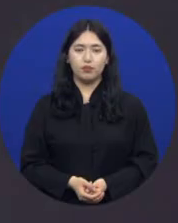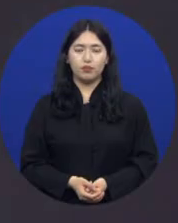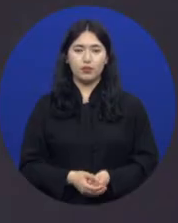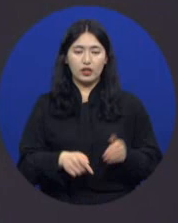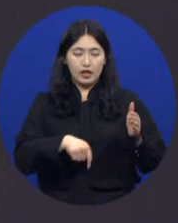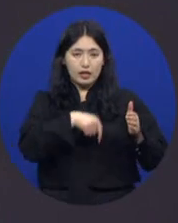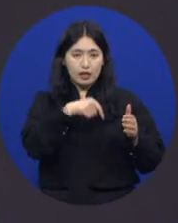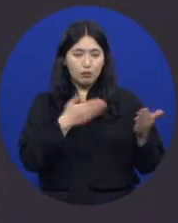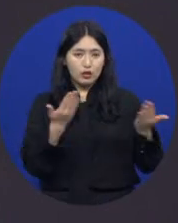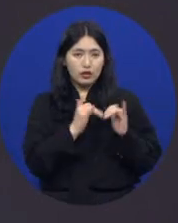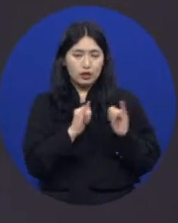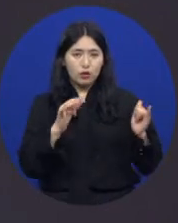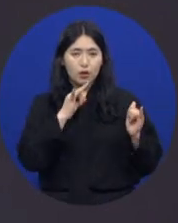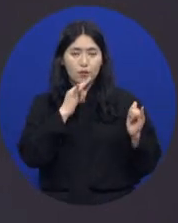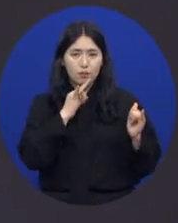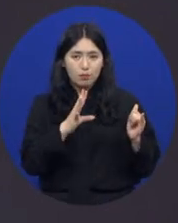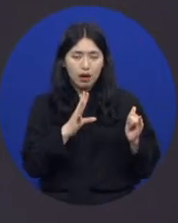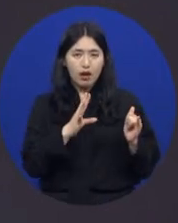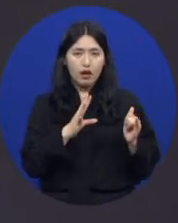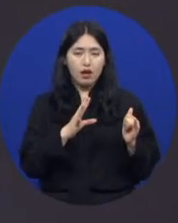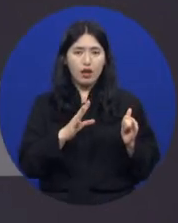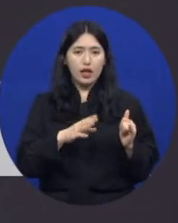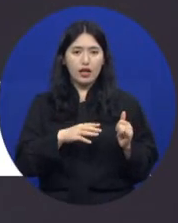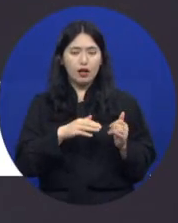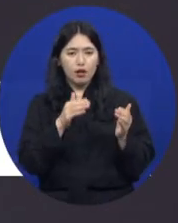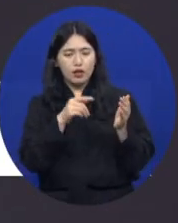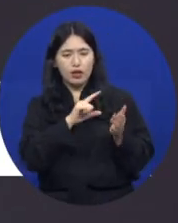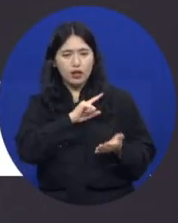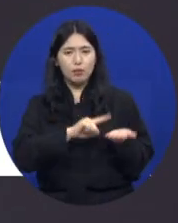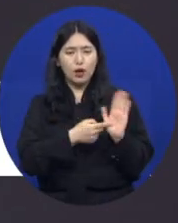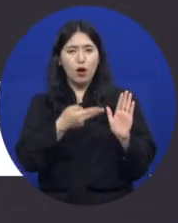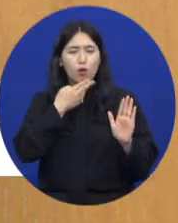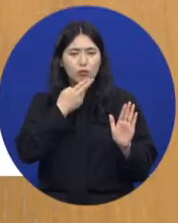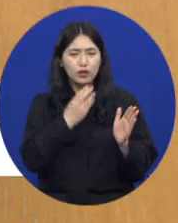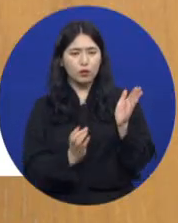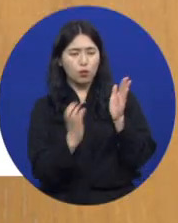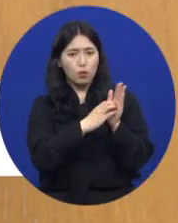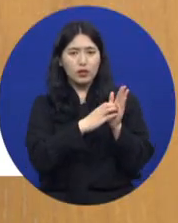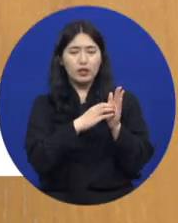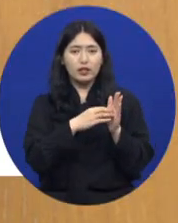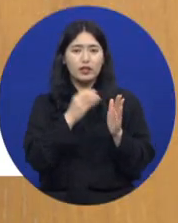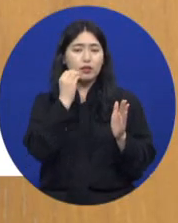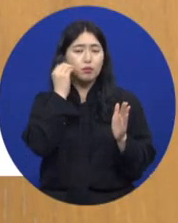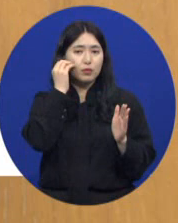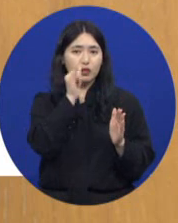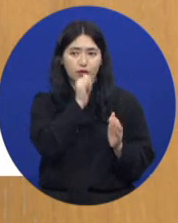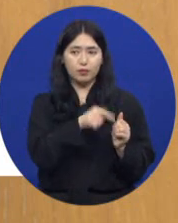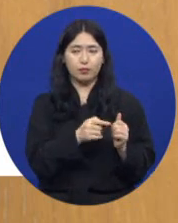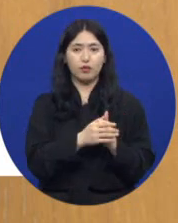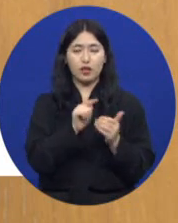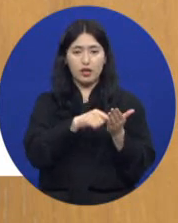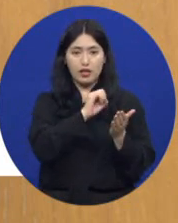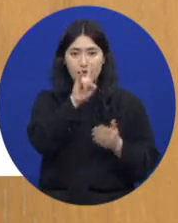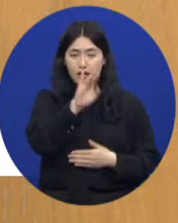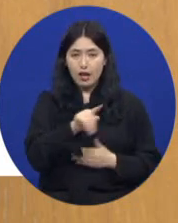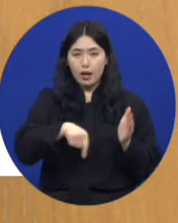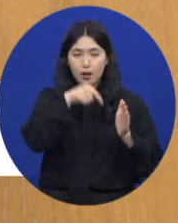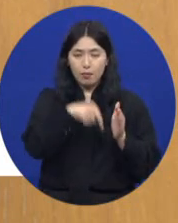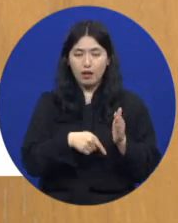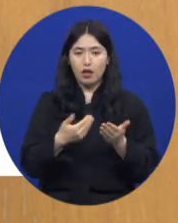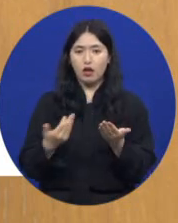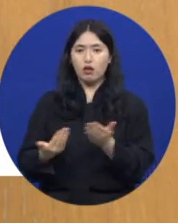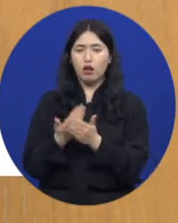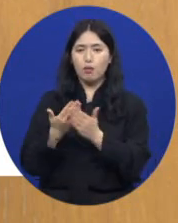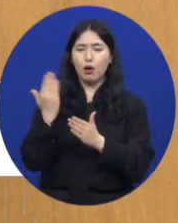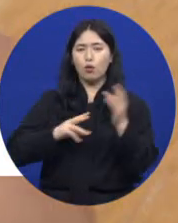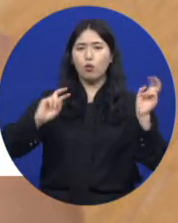내부 직원만 익명으로 게시글을 올리고 볼 수 있는 온라인 커뮤니티 앱. 이달 초 이 앱에 제주도 개발공사